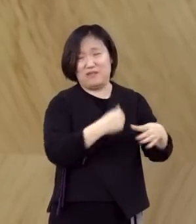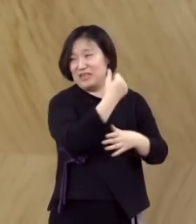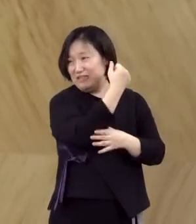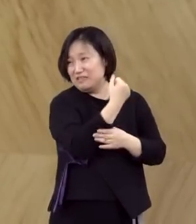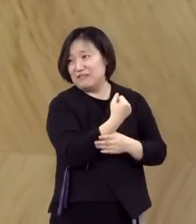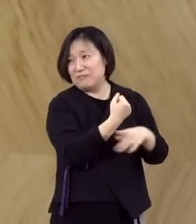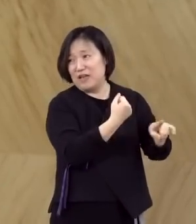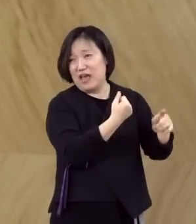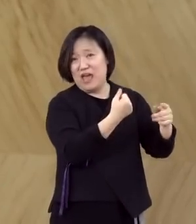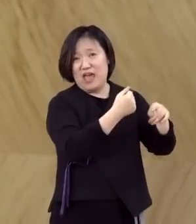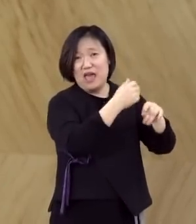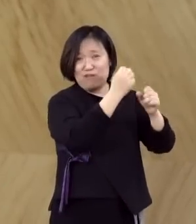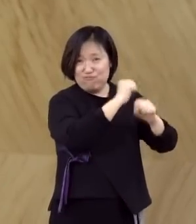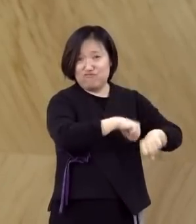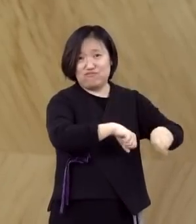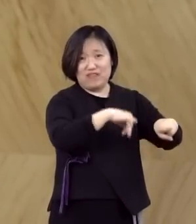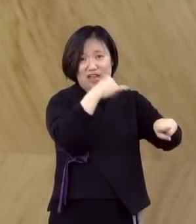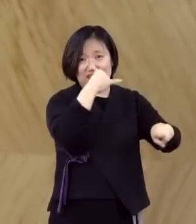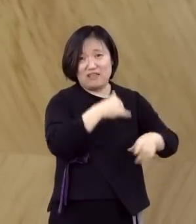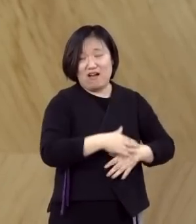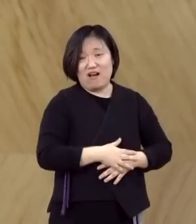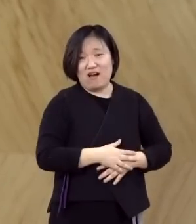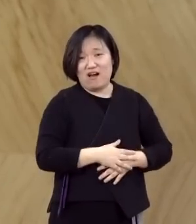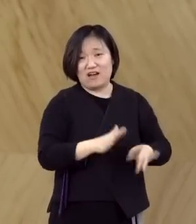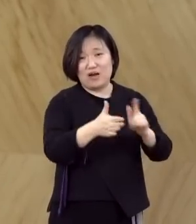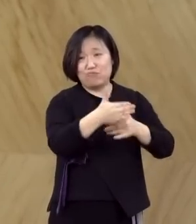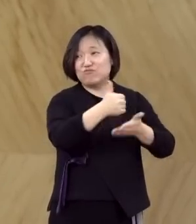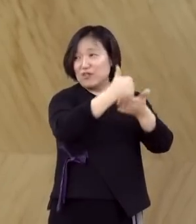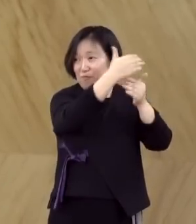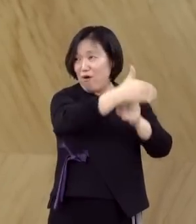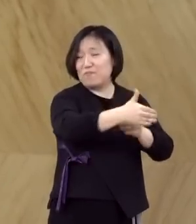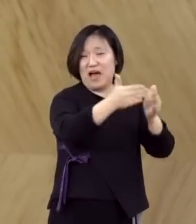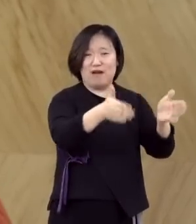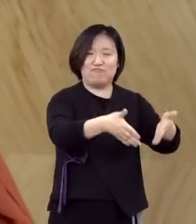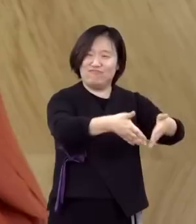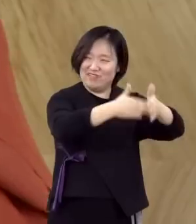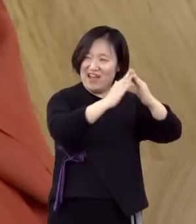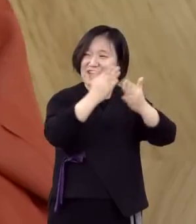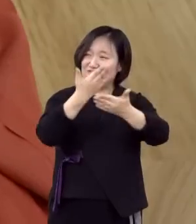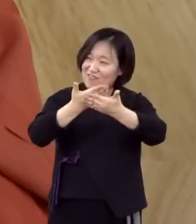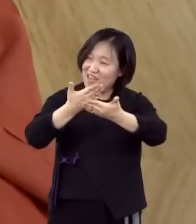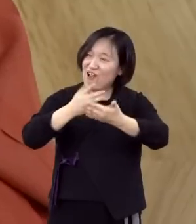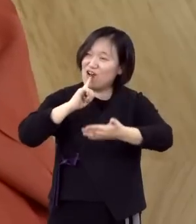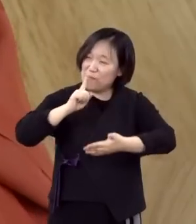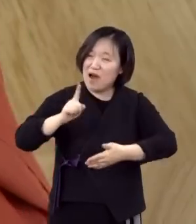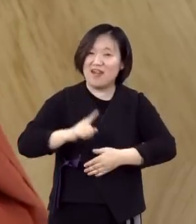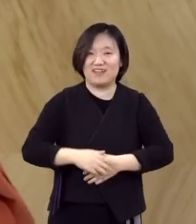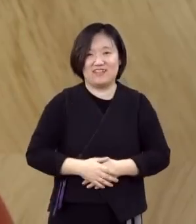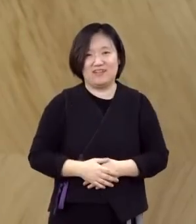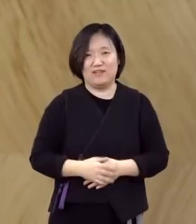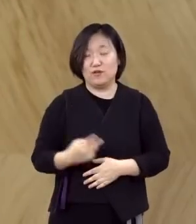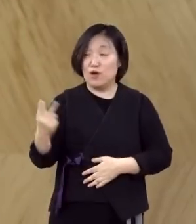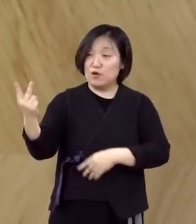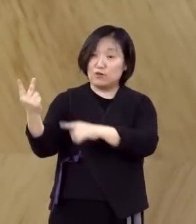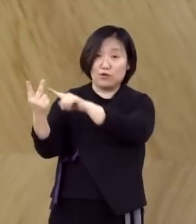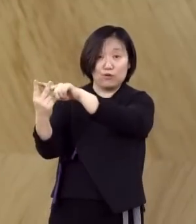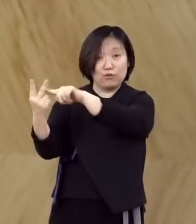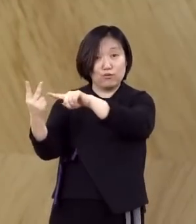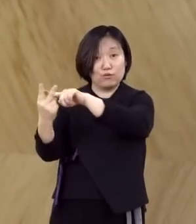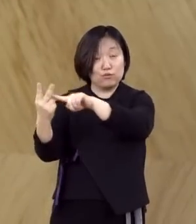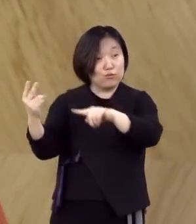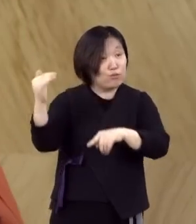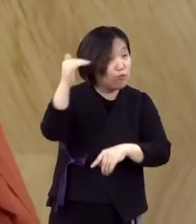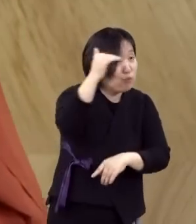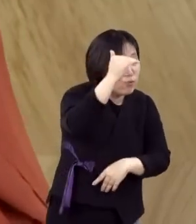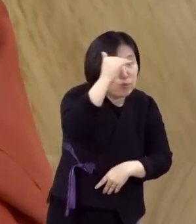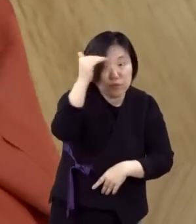그는건물이 낡고 손상되었으니복원을도와달라고부탁했고,두여인은 주위를둘러보고"네,스님